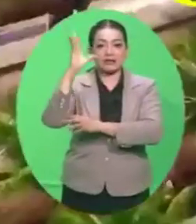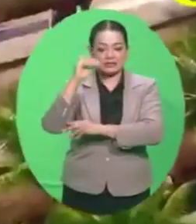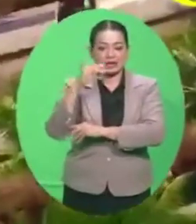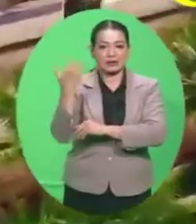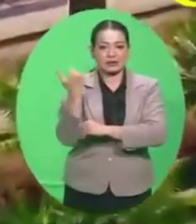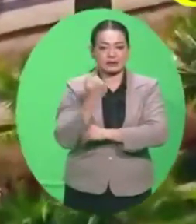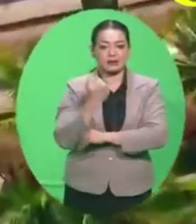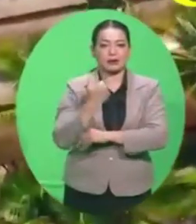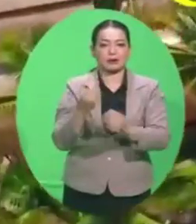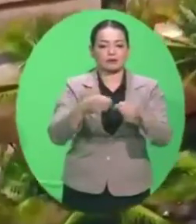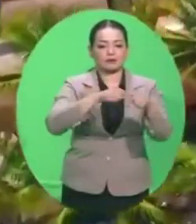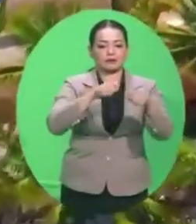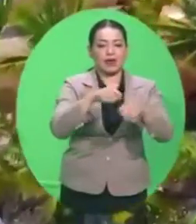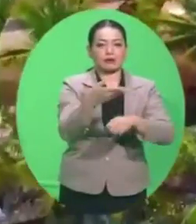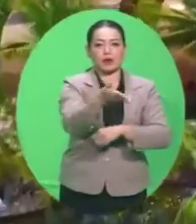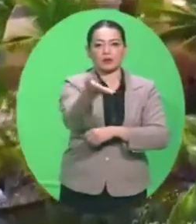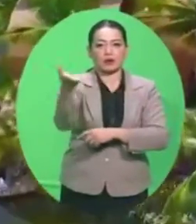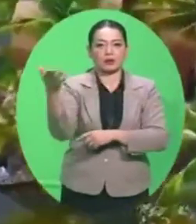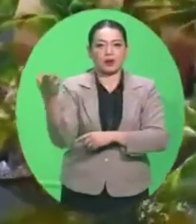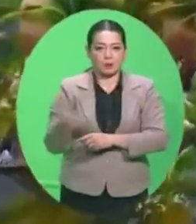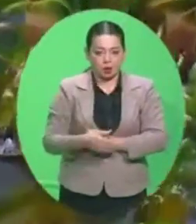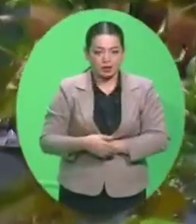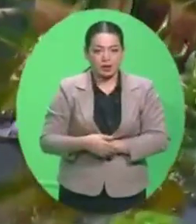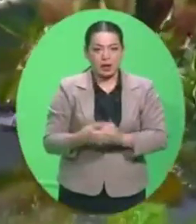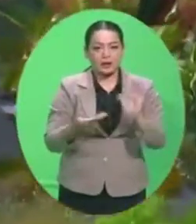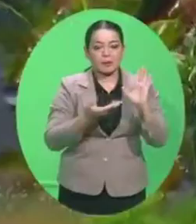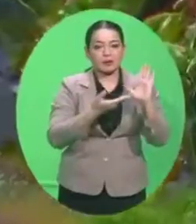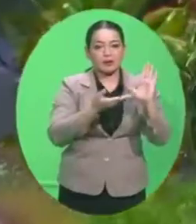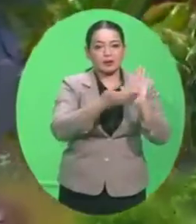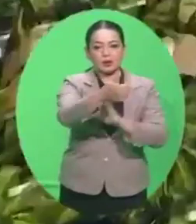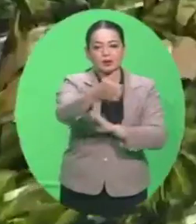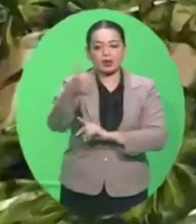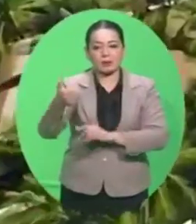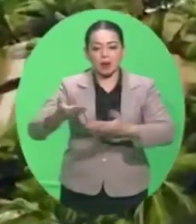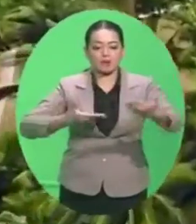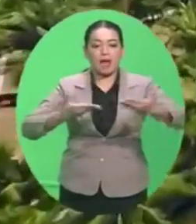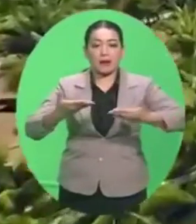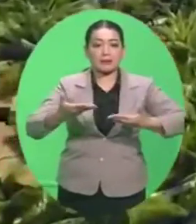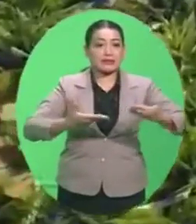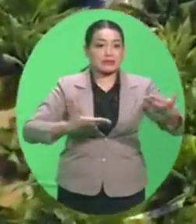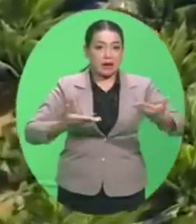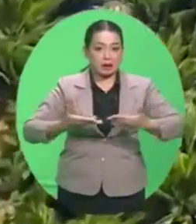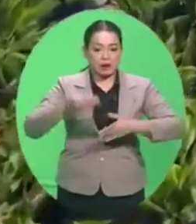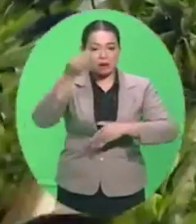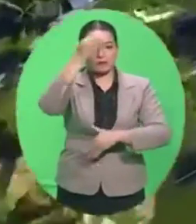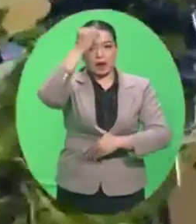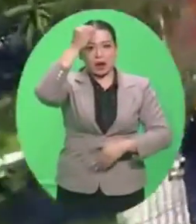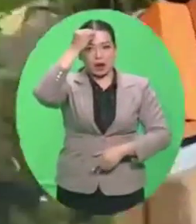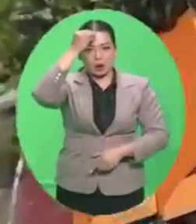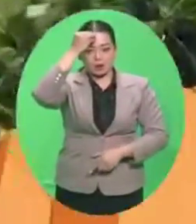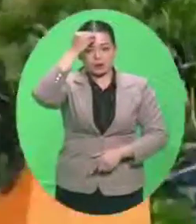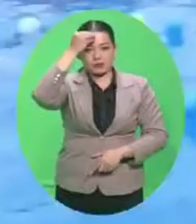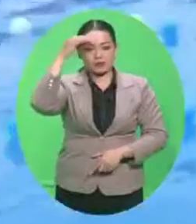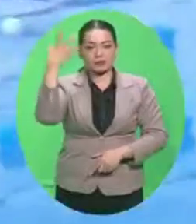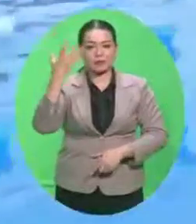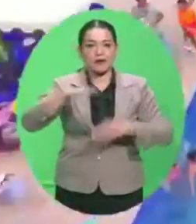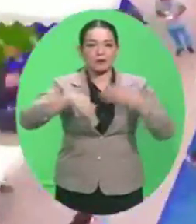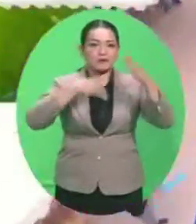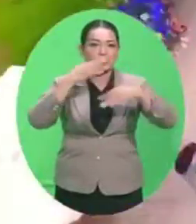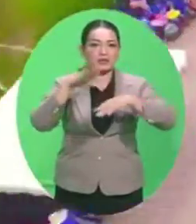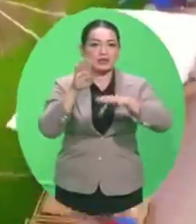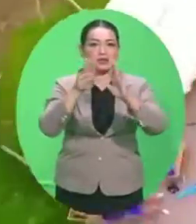giá 6 triệu đồng cùng nhiều giải thưởng khác và các hoạt động trao đổi kinh nghiệm sản xuất, cuộc thi nông dân hát bolero. Để tham gia chương